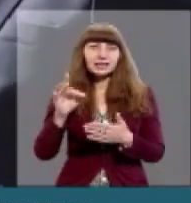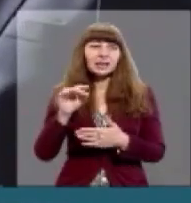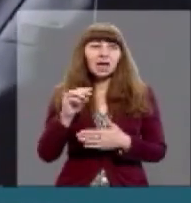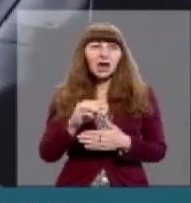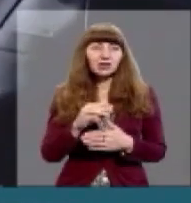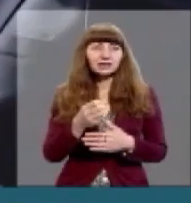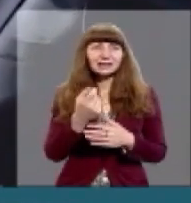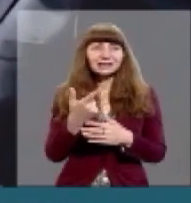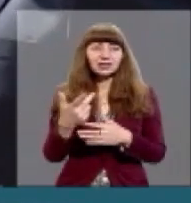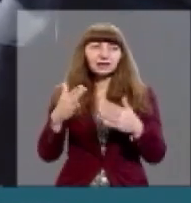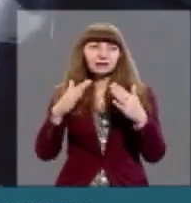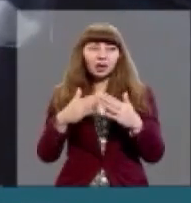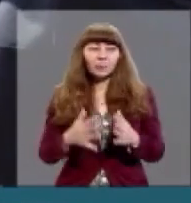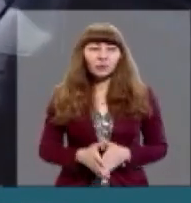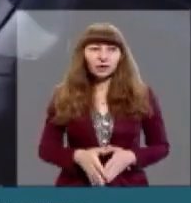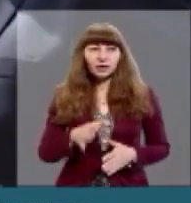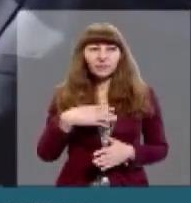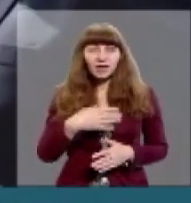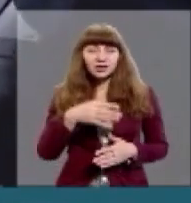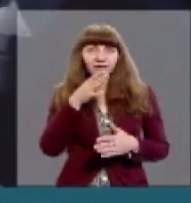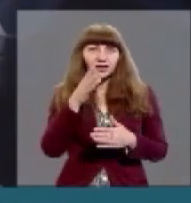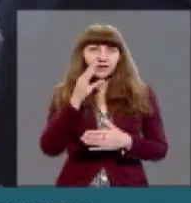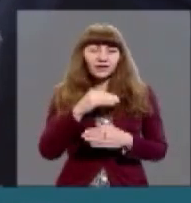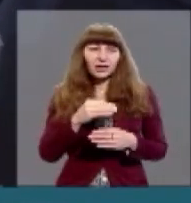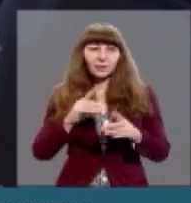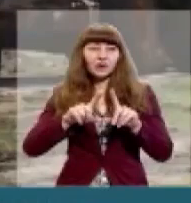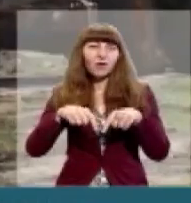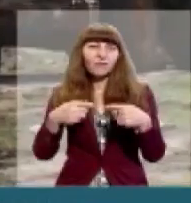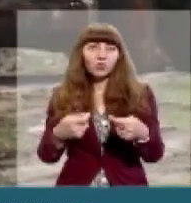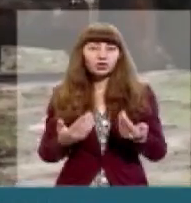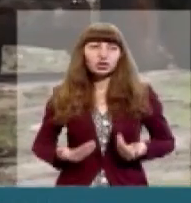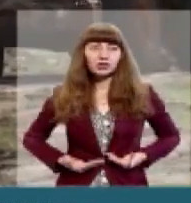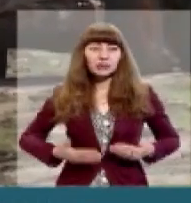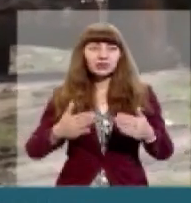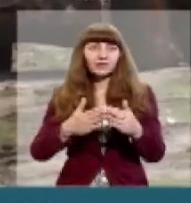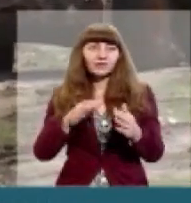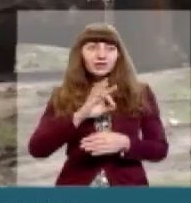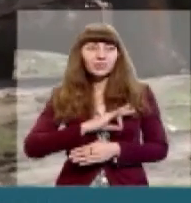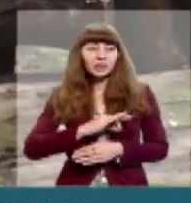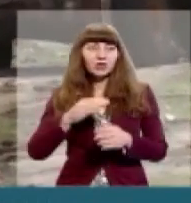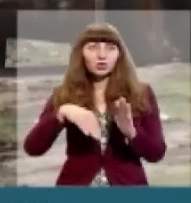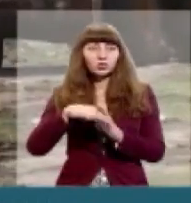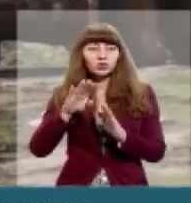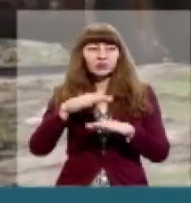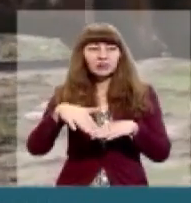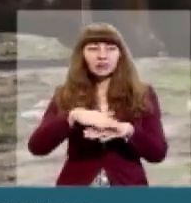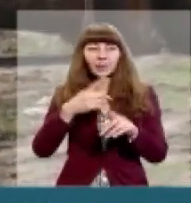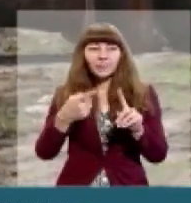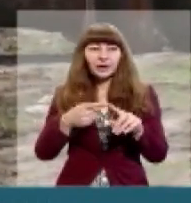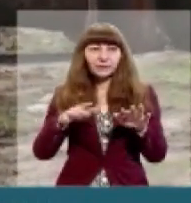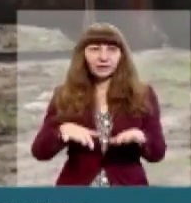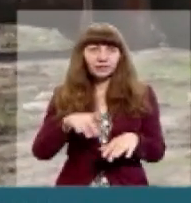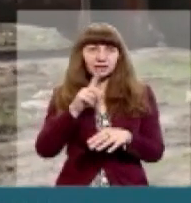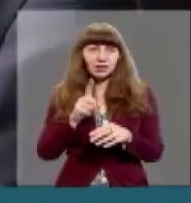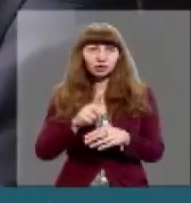Құмар Ақсақалов тұрғын үйлерді уақытылы қолданысқа енгізудің маңызына тоқталды. Сонымен қатар оларды абаттандыруда бірінші кезекте болуы